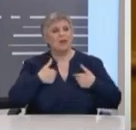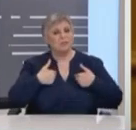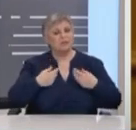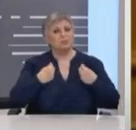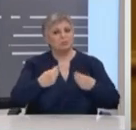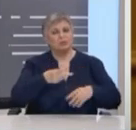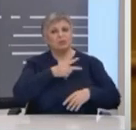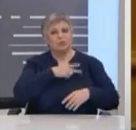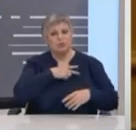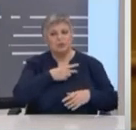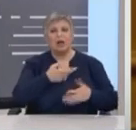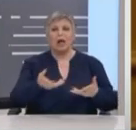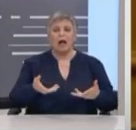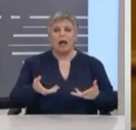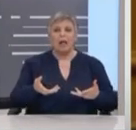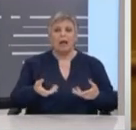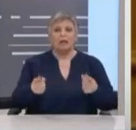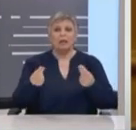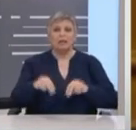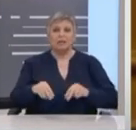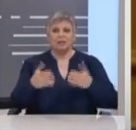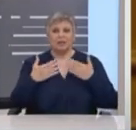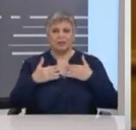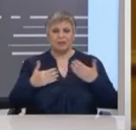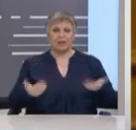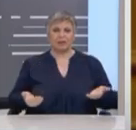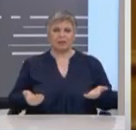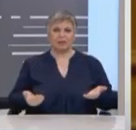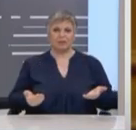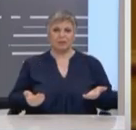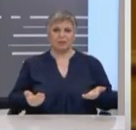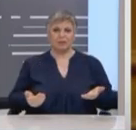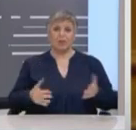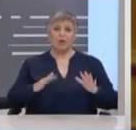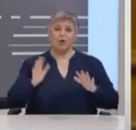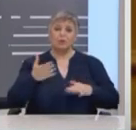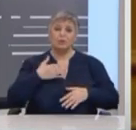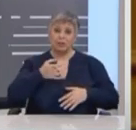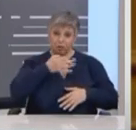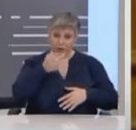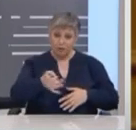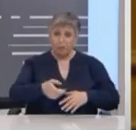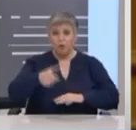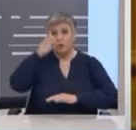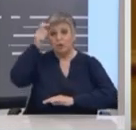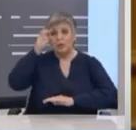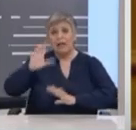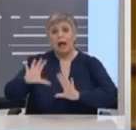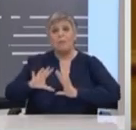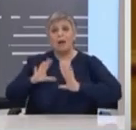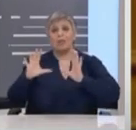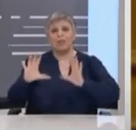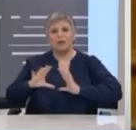με, εάν δεν υπάρξει η ουσιαστική βούληση από την πλευρά της Τουρκίας για λύση στο Κυπριακό, δύσκολα θα βρεθεί